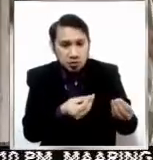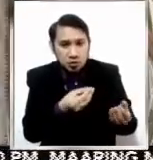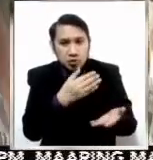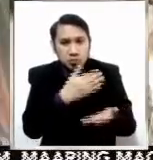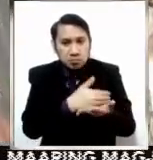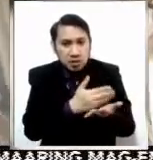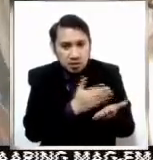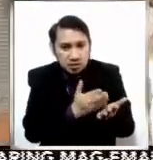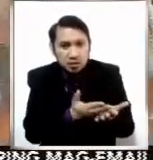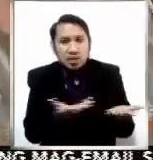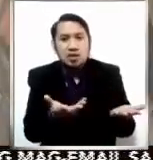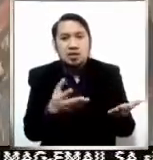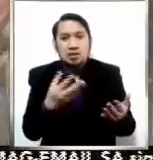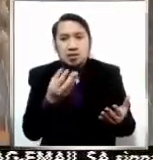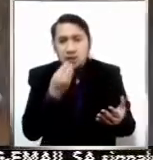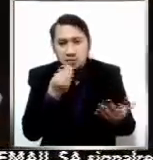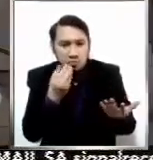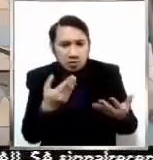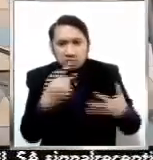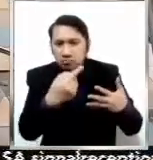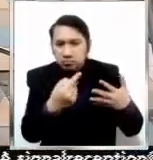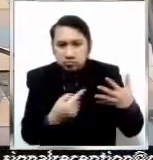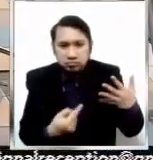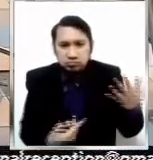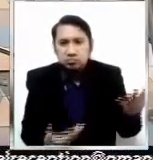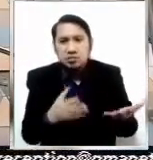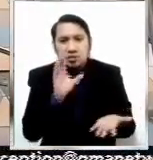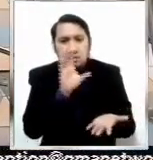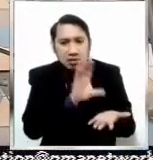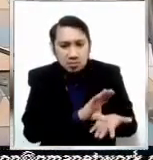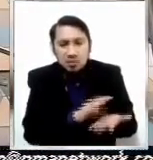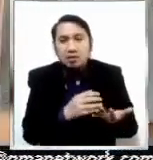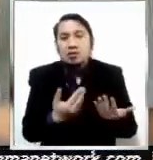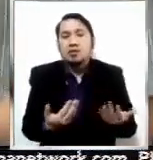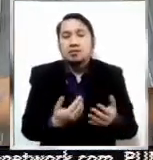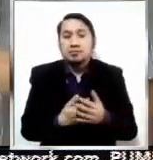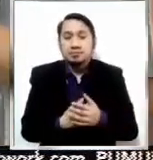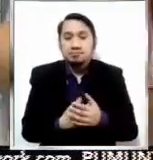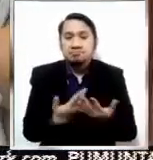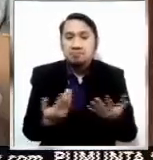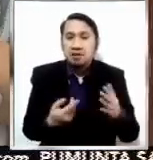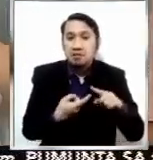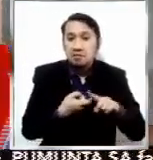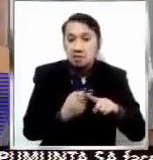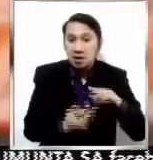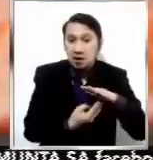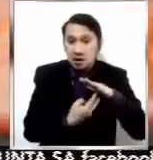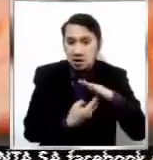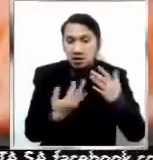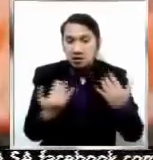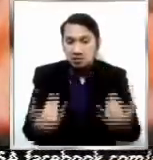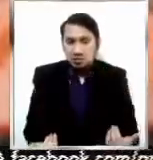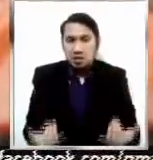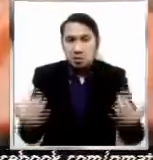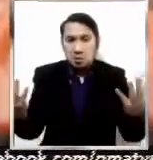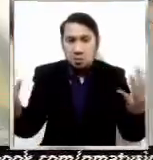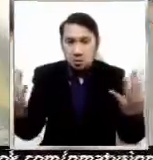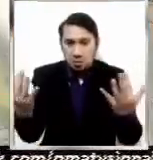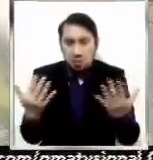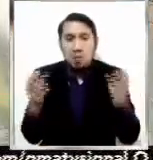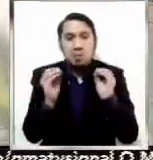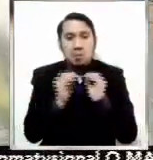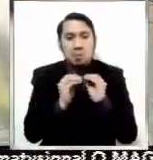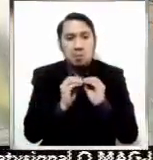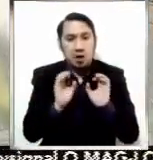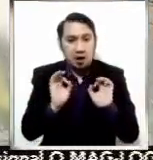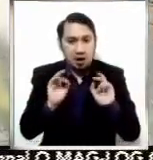karne, tapos pati pampuhunan. Mula sa isang tambay, dagsa ngayon ang oportunidad para kay Teen. Bagamat